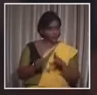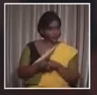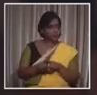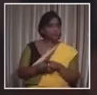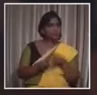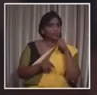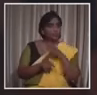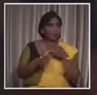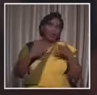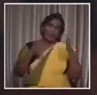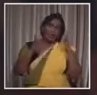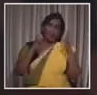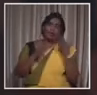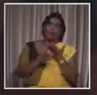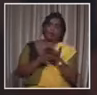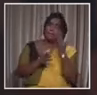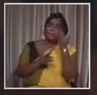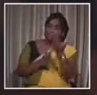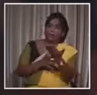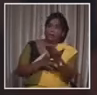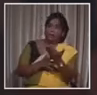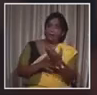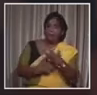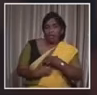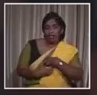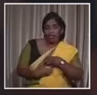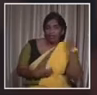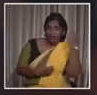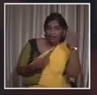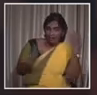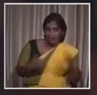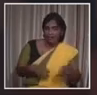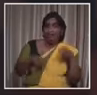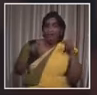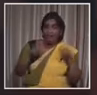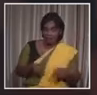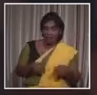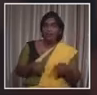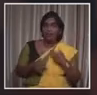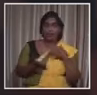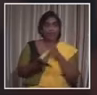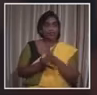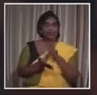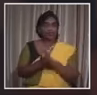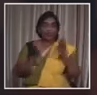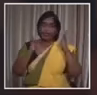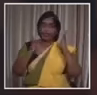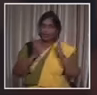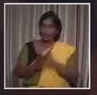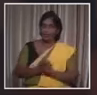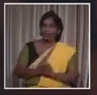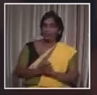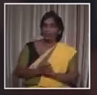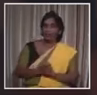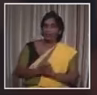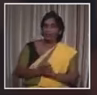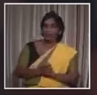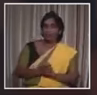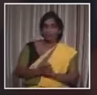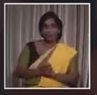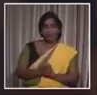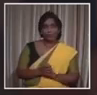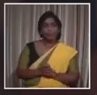දැන් එතුමා hina වෙවි ඉන්නවා. ඔය පේනවනේ සංවේදීව කතා කරලා දැන් සන්තෝෂයෙන් hina වෙනවා. ගරු